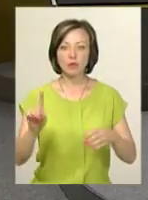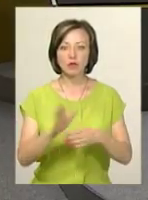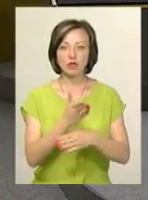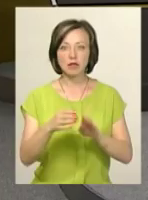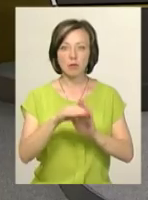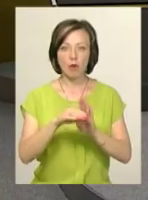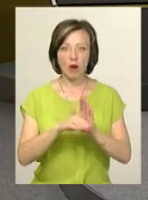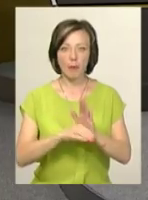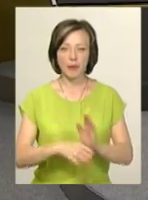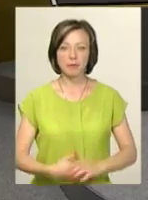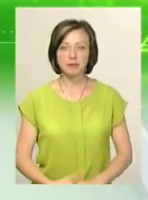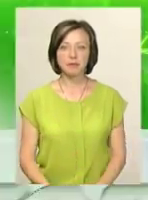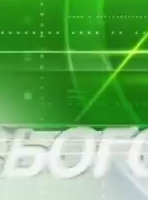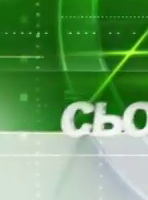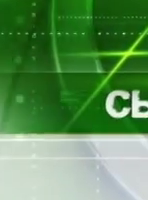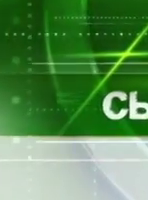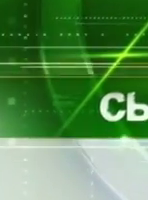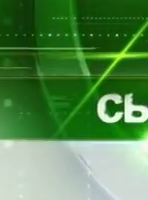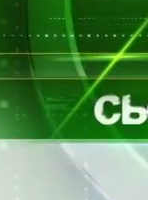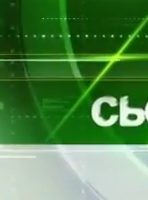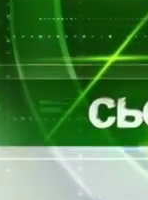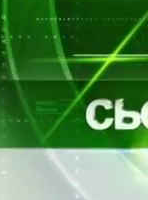частини програми.